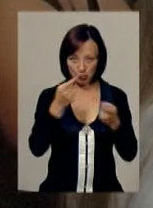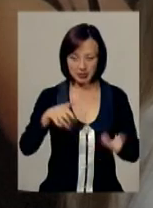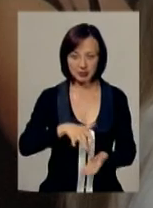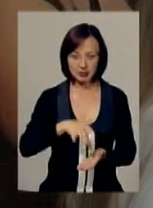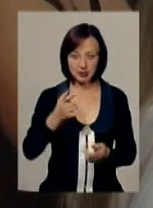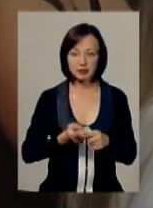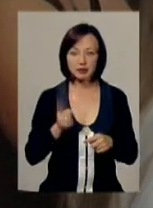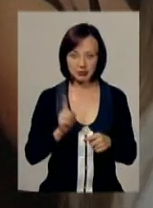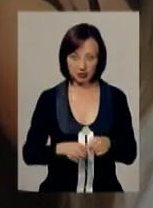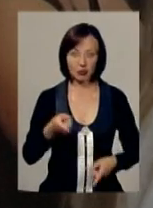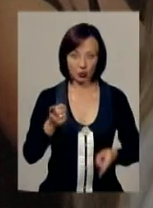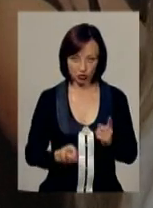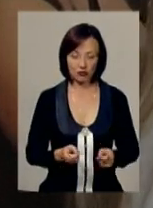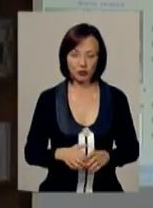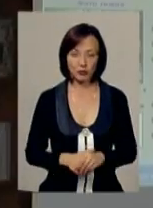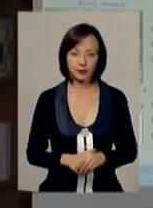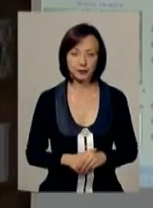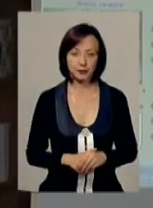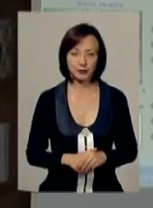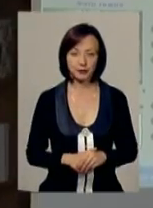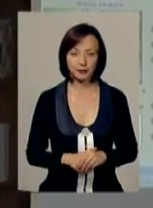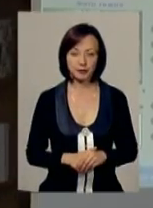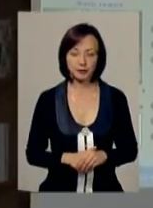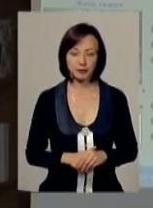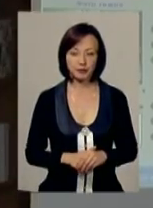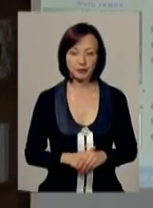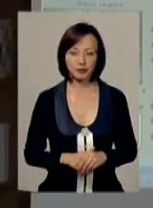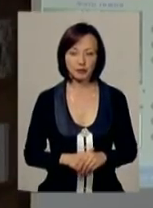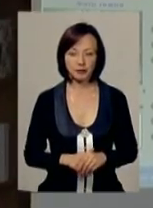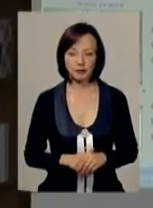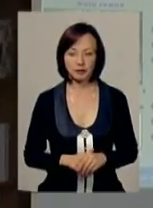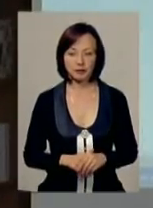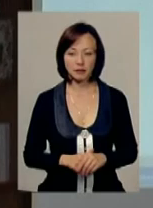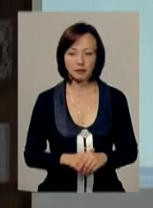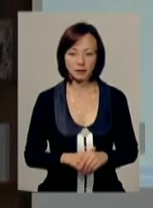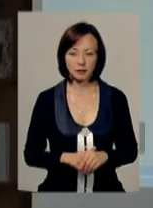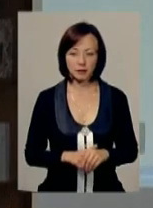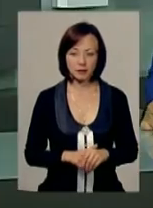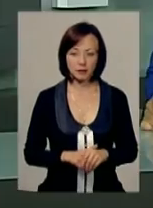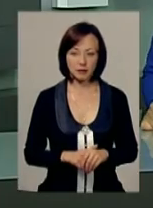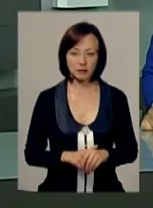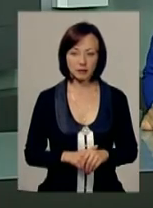центри, це очевидно, запевняють бібліотекарі. Кирило Фільчаков, Максим Захарченко для інформаційного випуску.